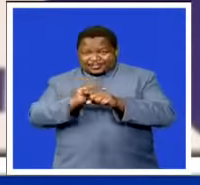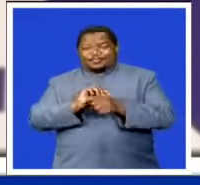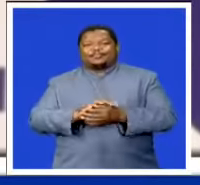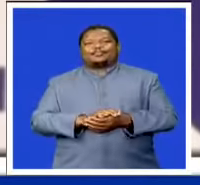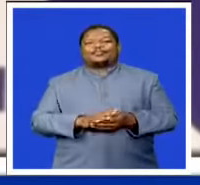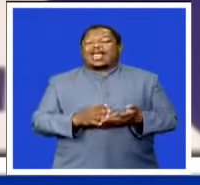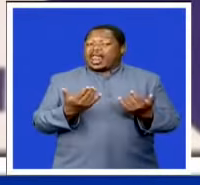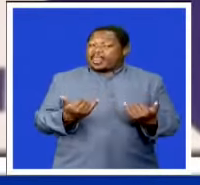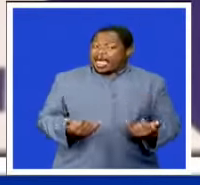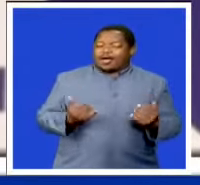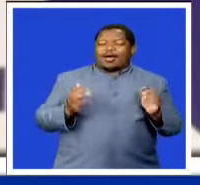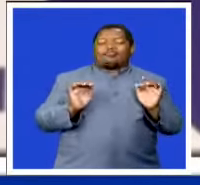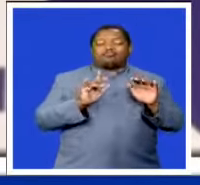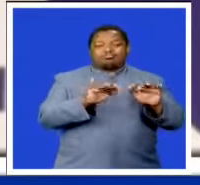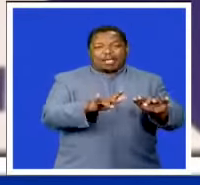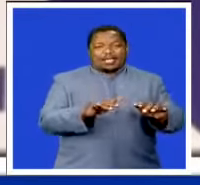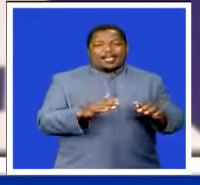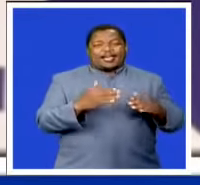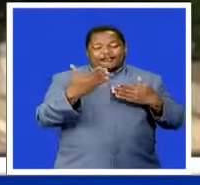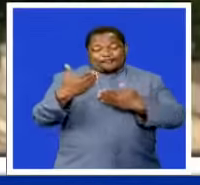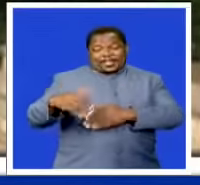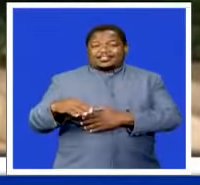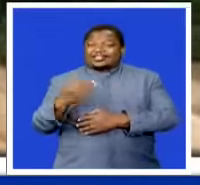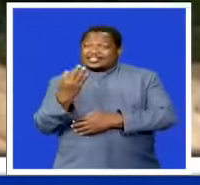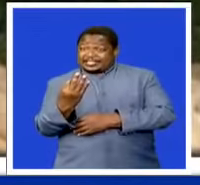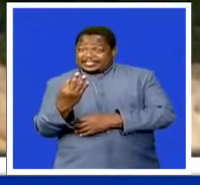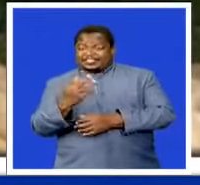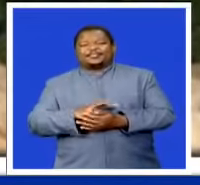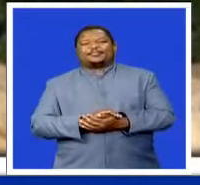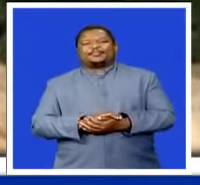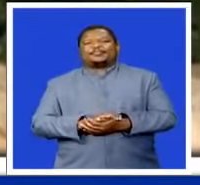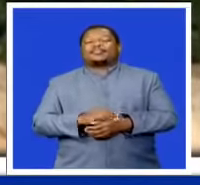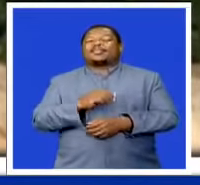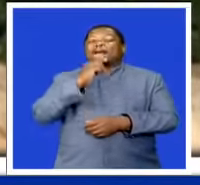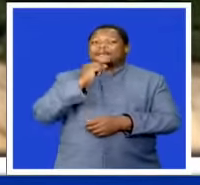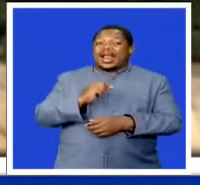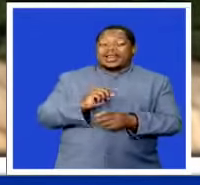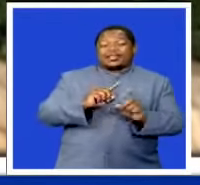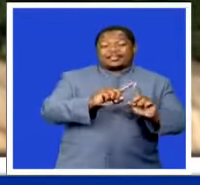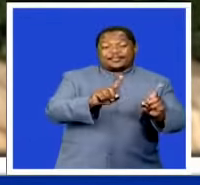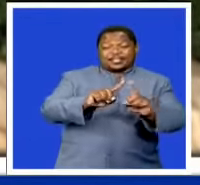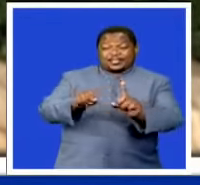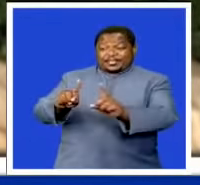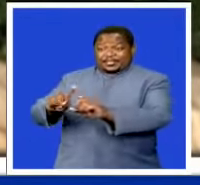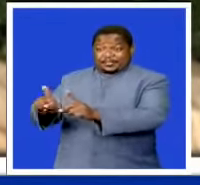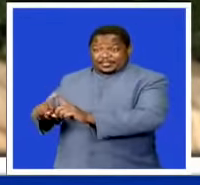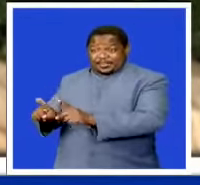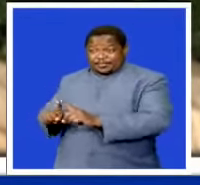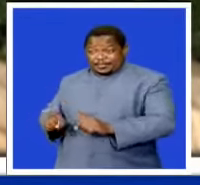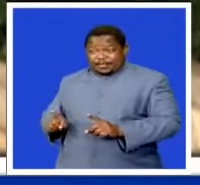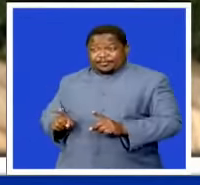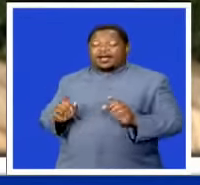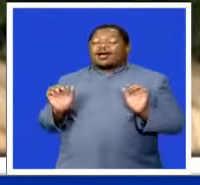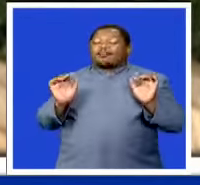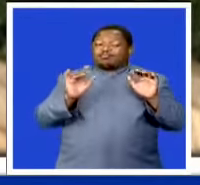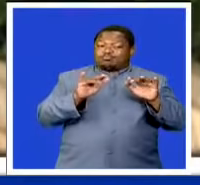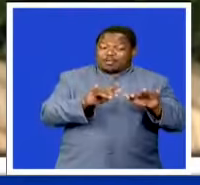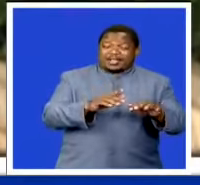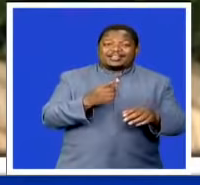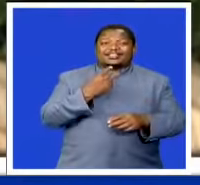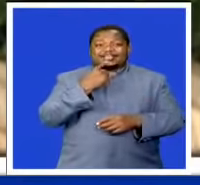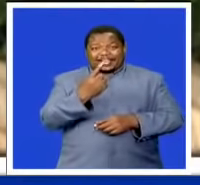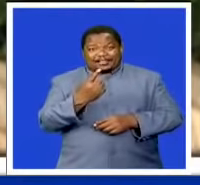nabobabe labachamuka etigodzini letahlukene takuleli labathite le mihlangano itawubasita kakhulu